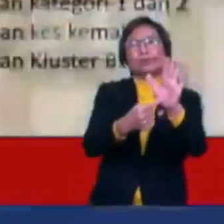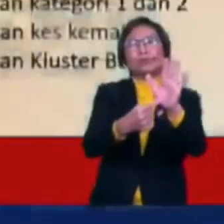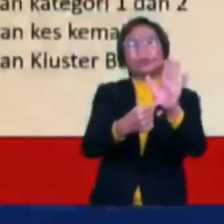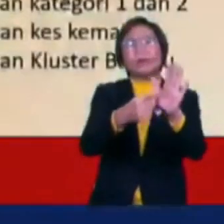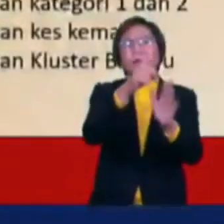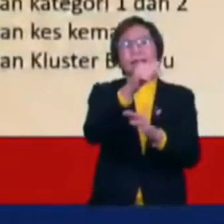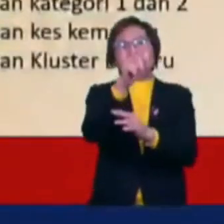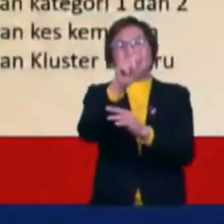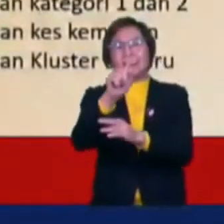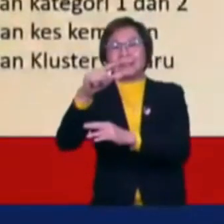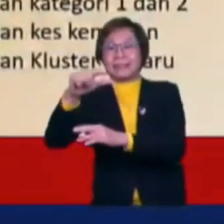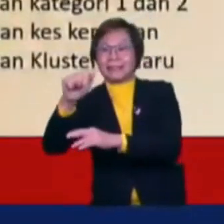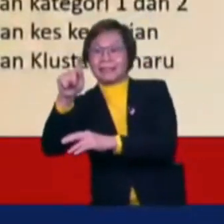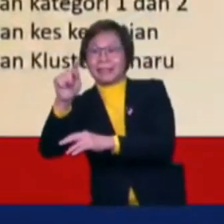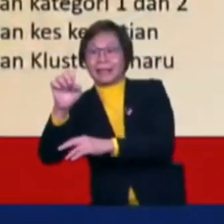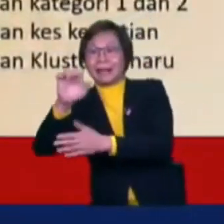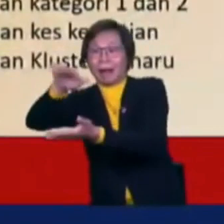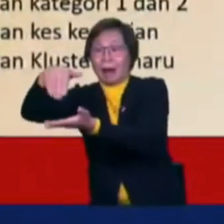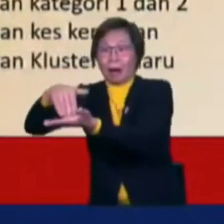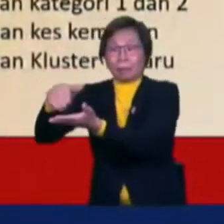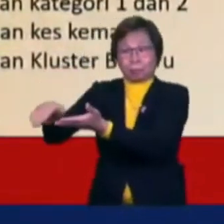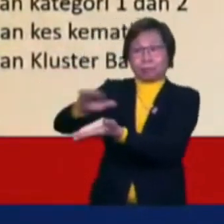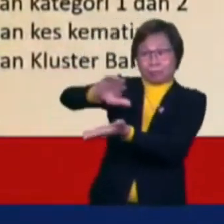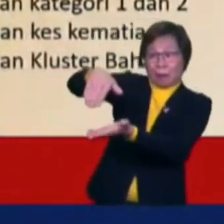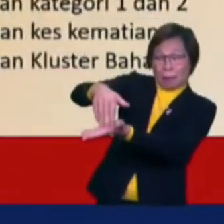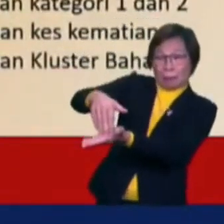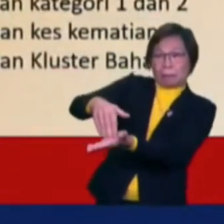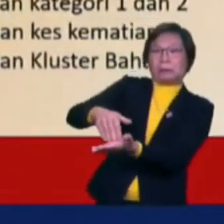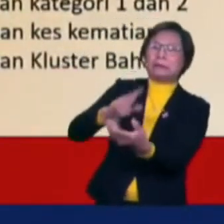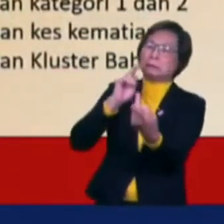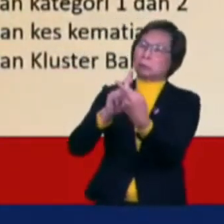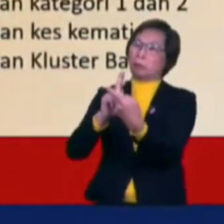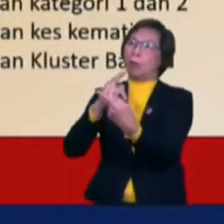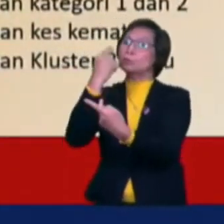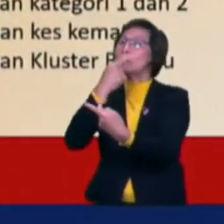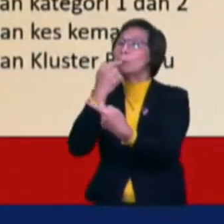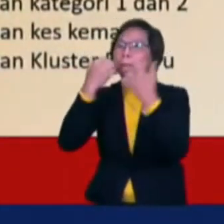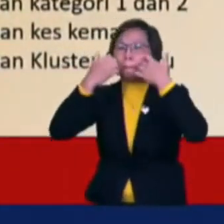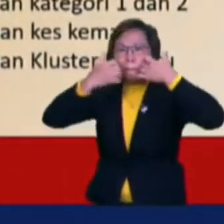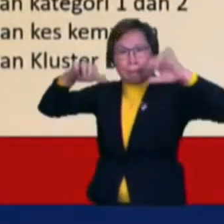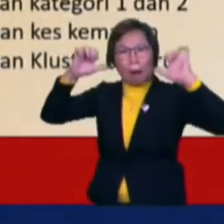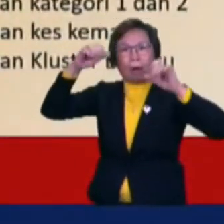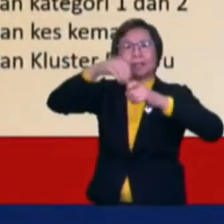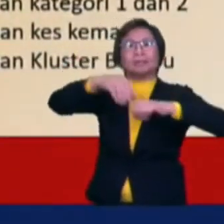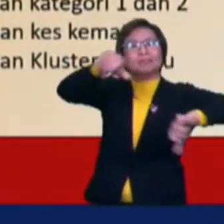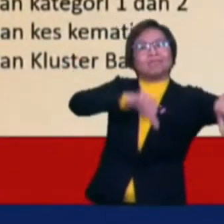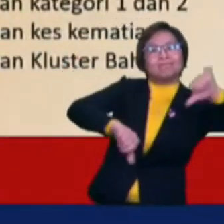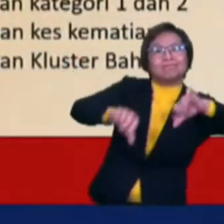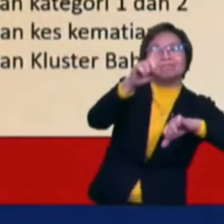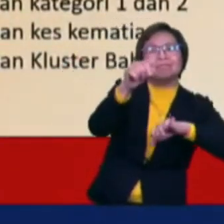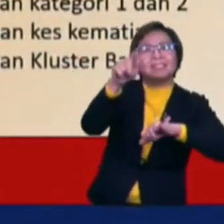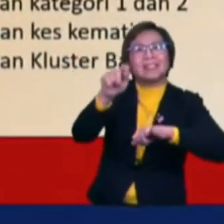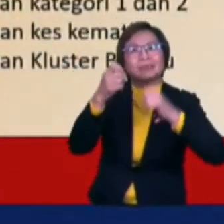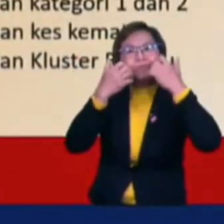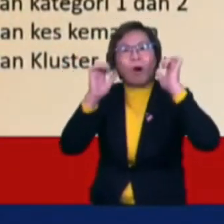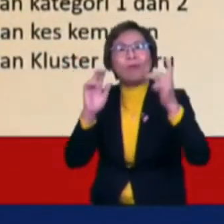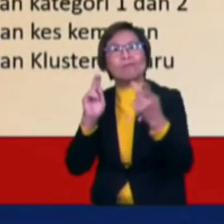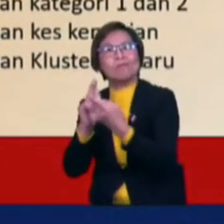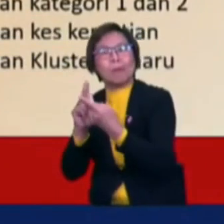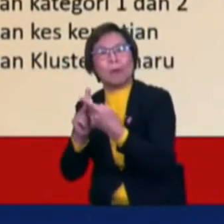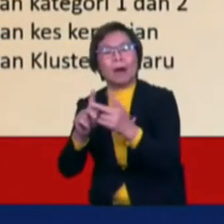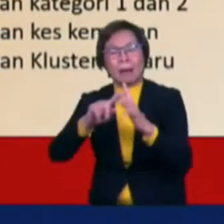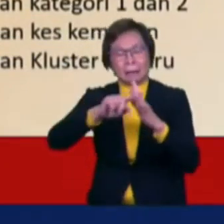GitHub dirasakan lebih sesuai untuk mereka yang mahir dengan sains data. Oleh yang demikian, bermula hari